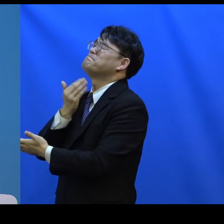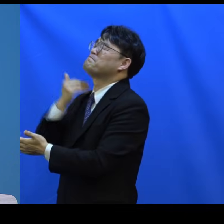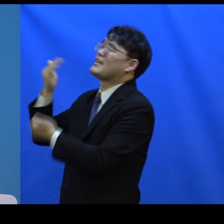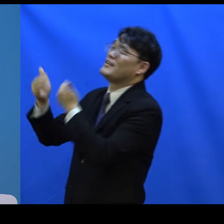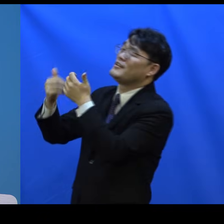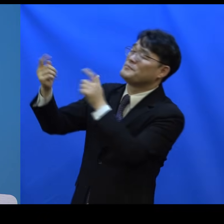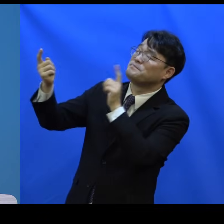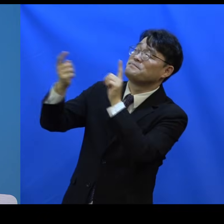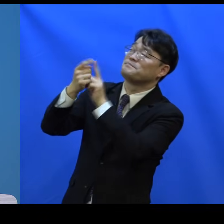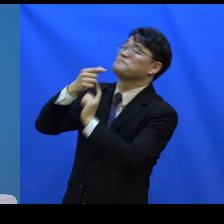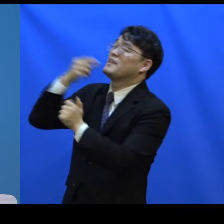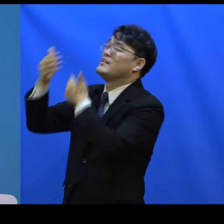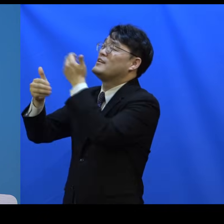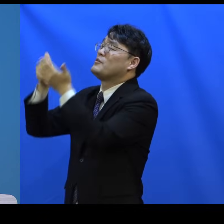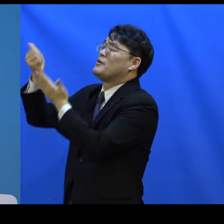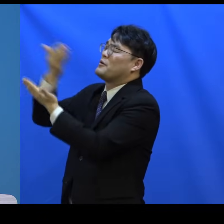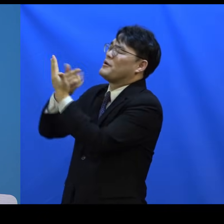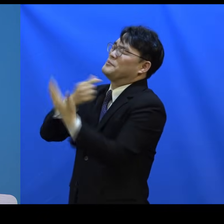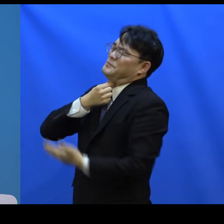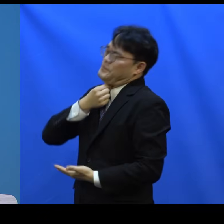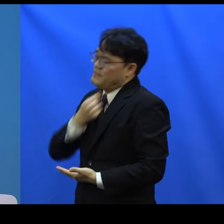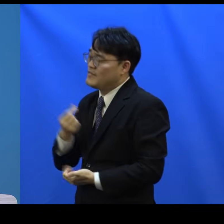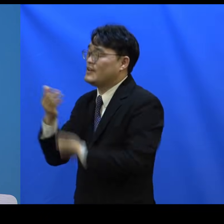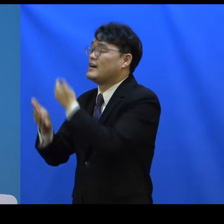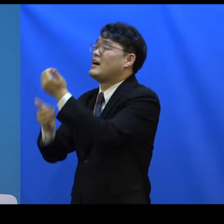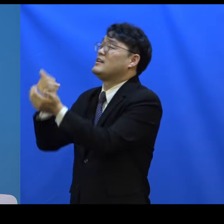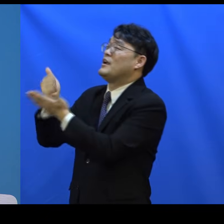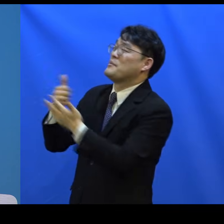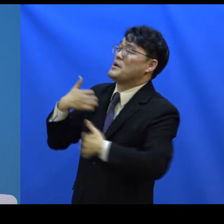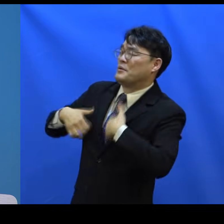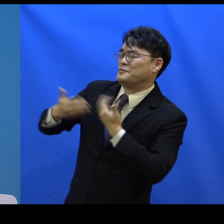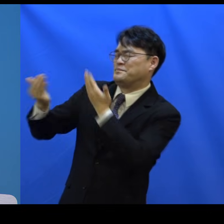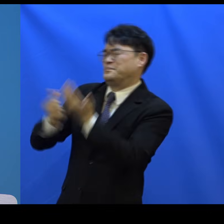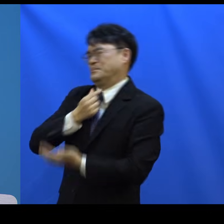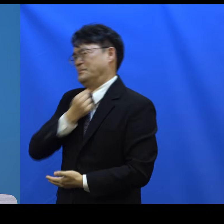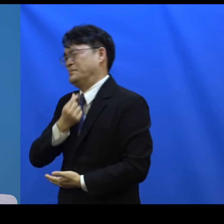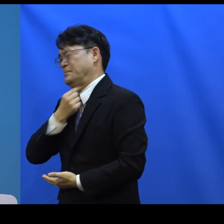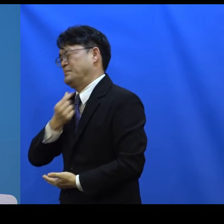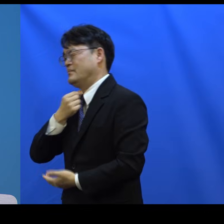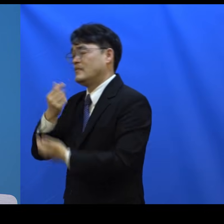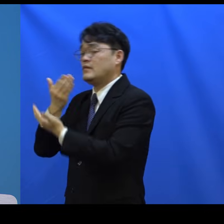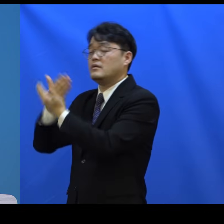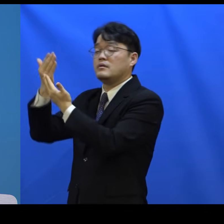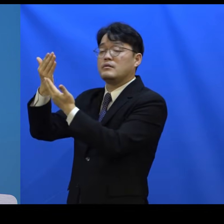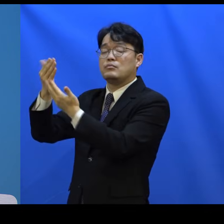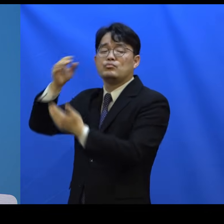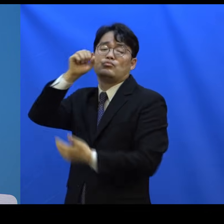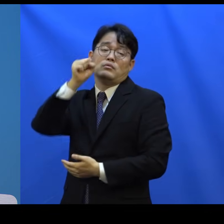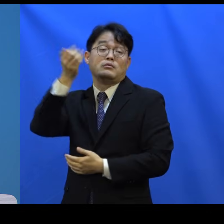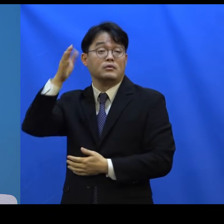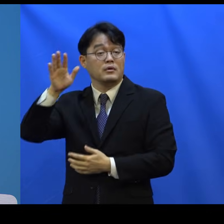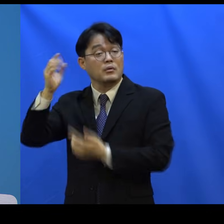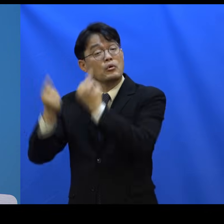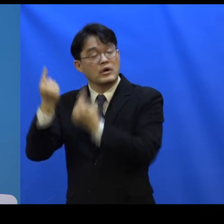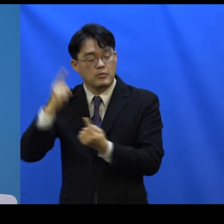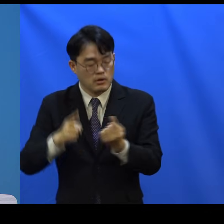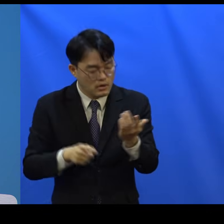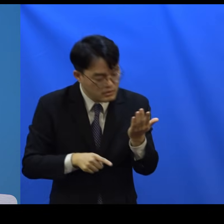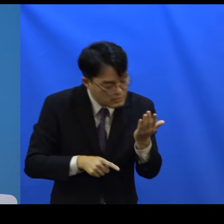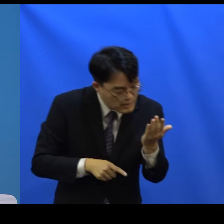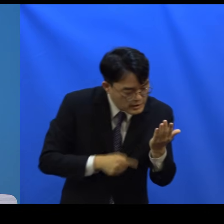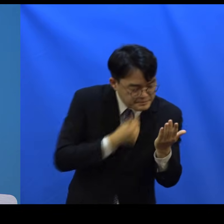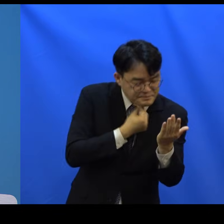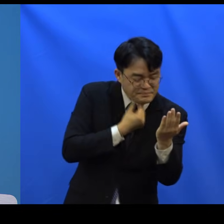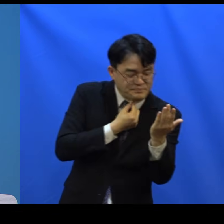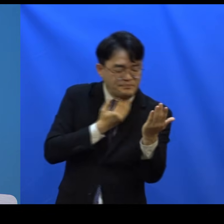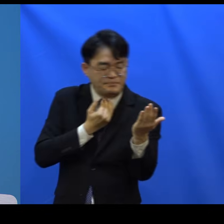내가 욕망하는 것을 향해 내 생각과 모든 마음이 그로 집중하고 있는 거예요. 여러분, 결국은 무슨 전쟁이죠? 예배